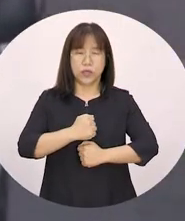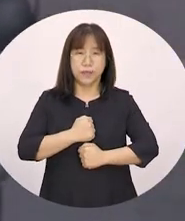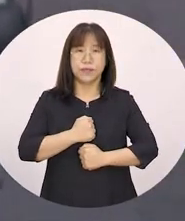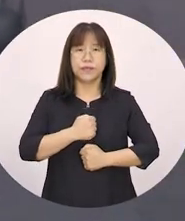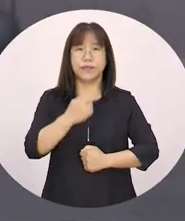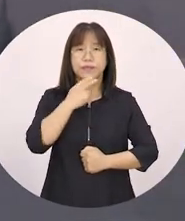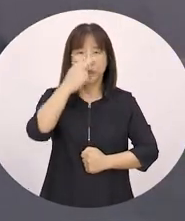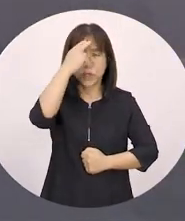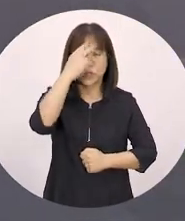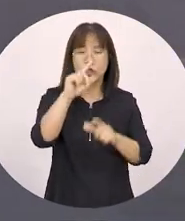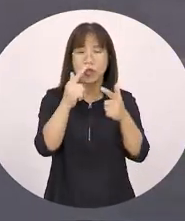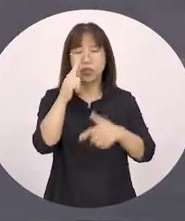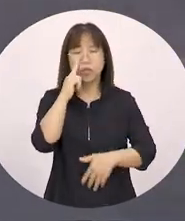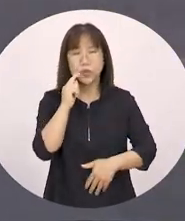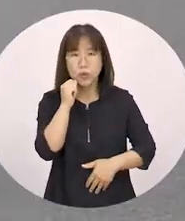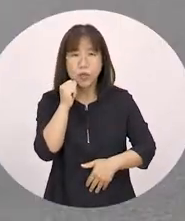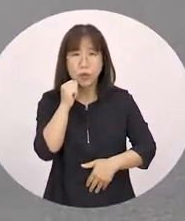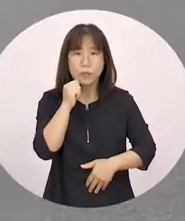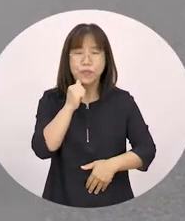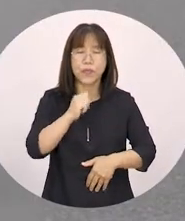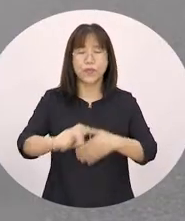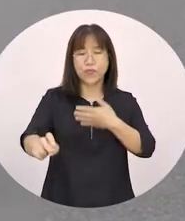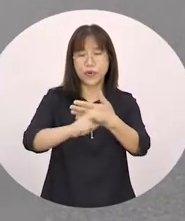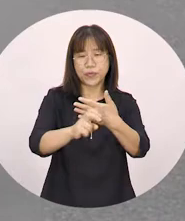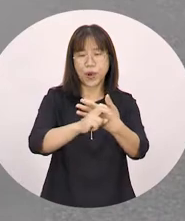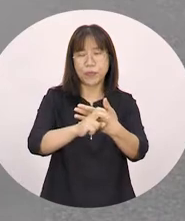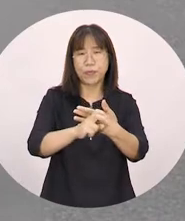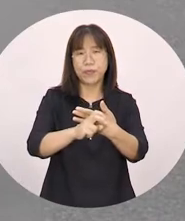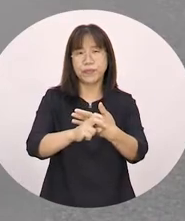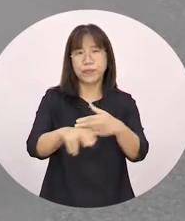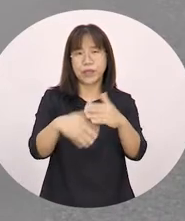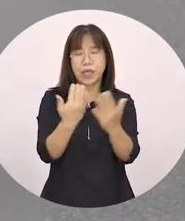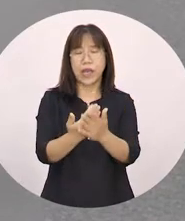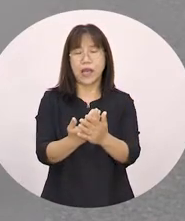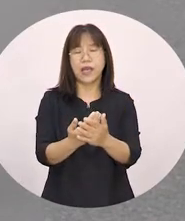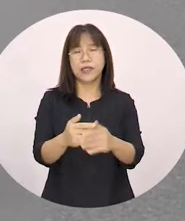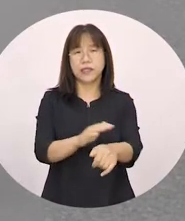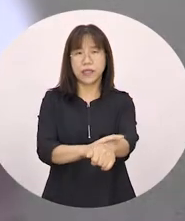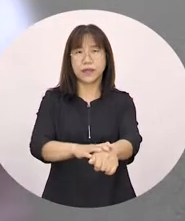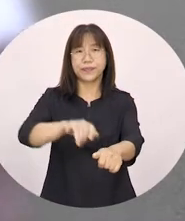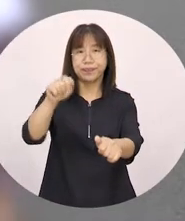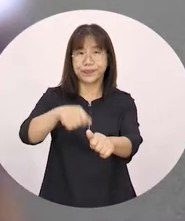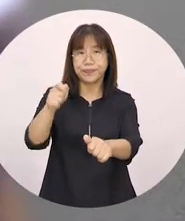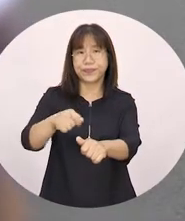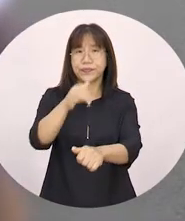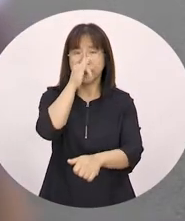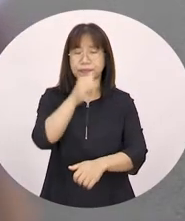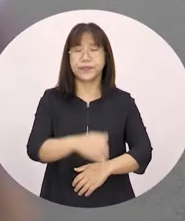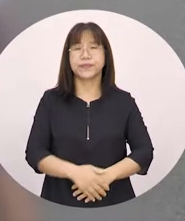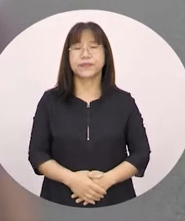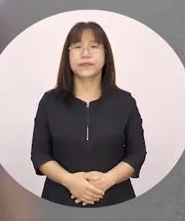졸음 음주 난폭 운전 불법주정차 등에 대한 단속도 강화합니다